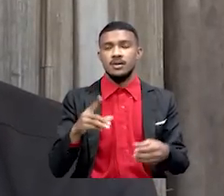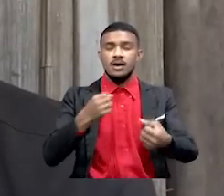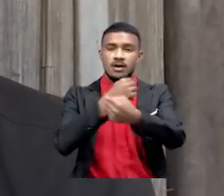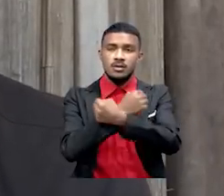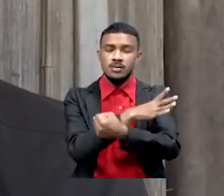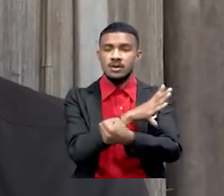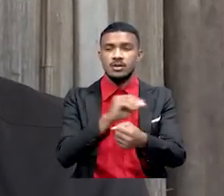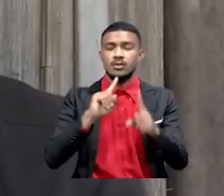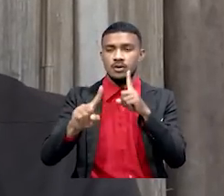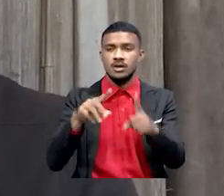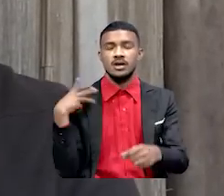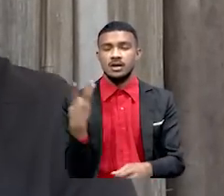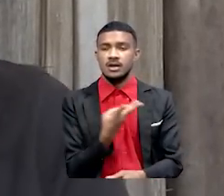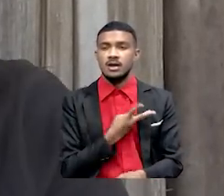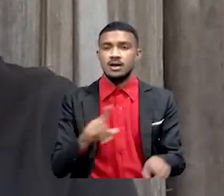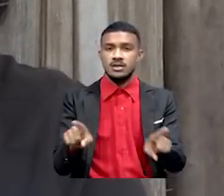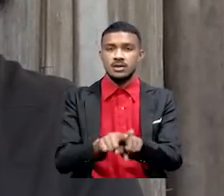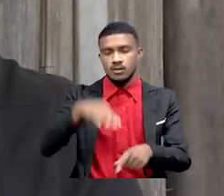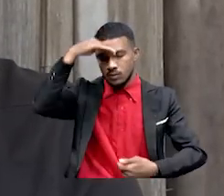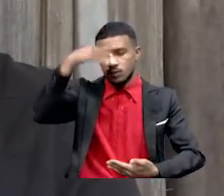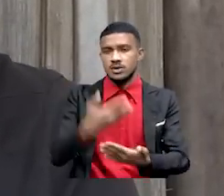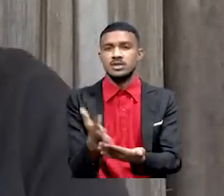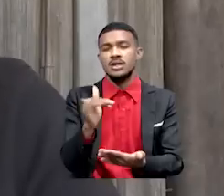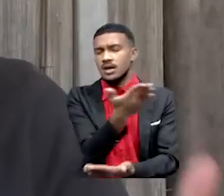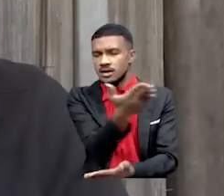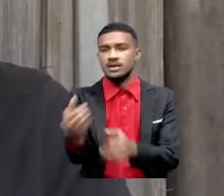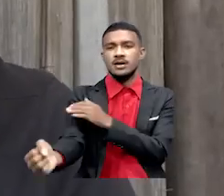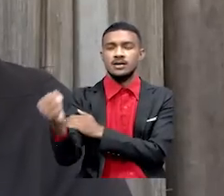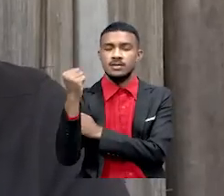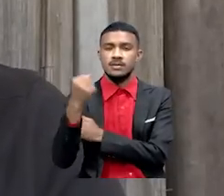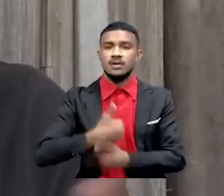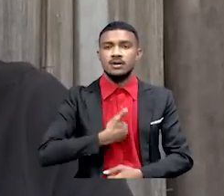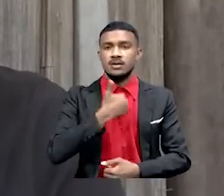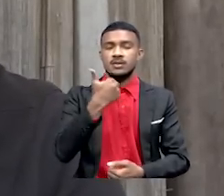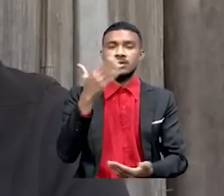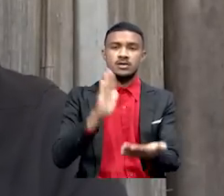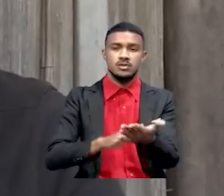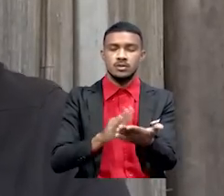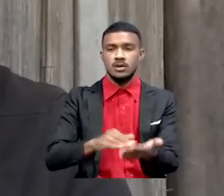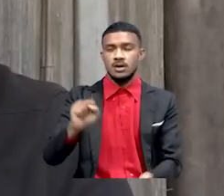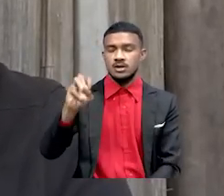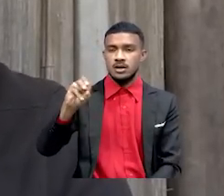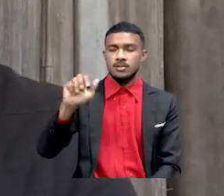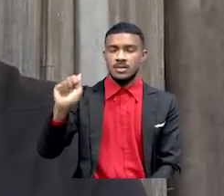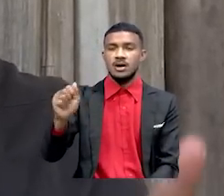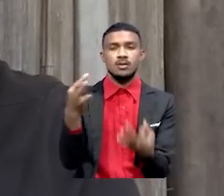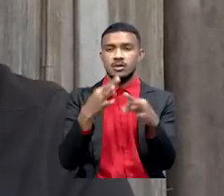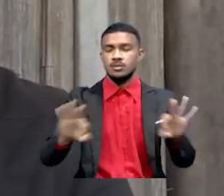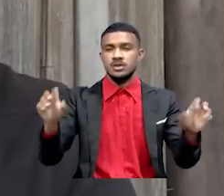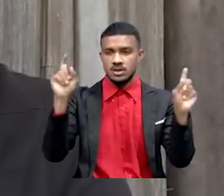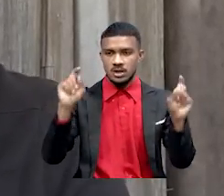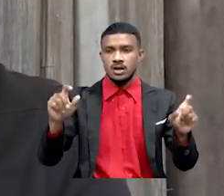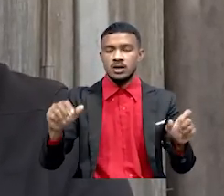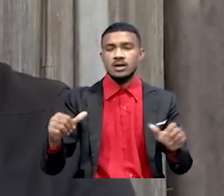ne sane imi wan sira mes mahno sam si mi tingkes porsuan maski mi ta mate te sama mi si mi tingkes porsuan ba skola hane sane ema